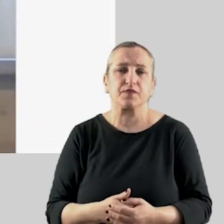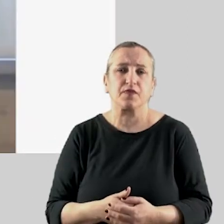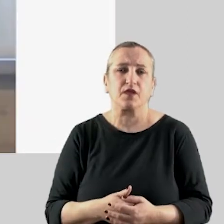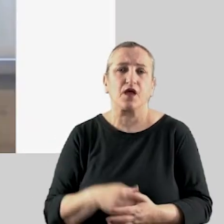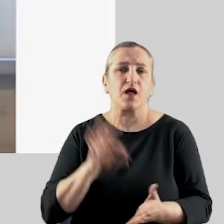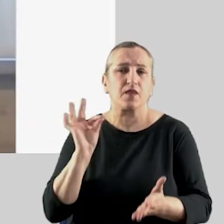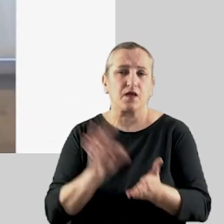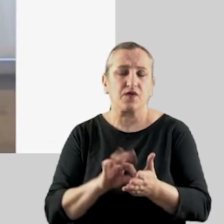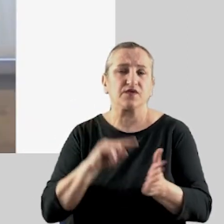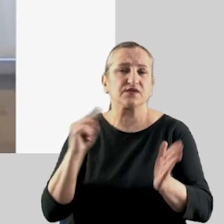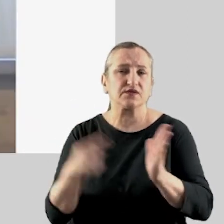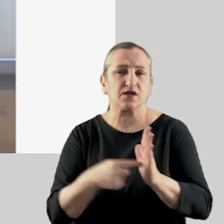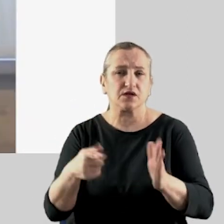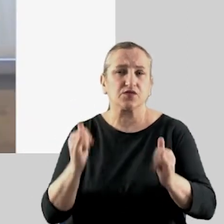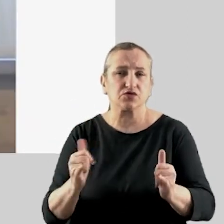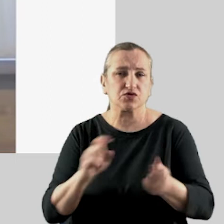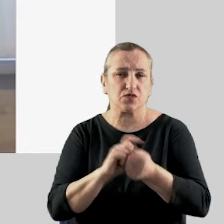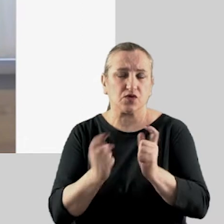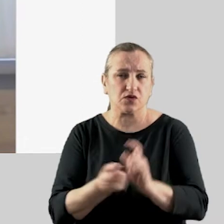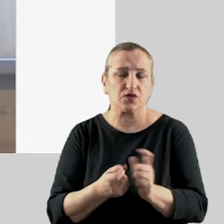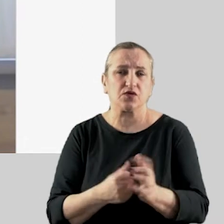dzisiejszego naszego spotkania jest